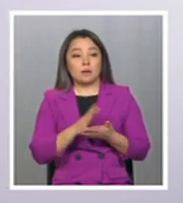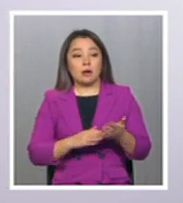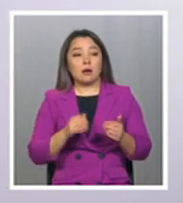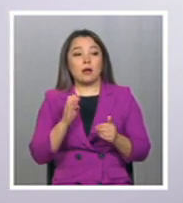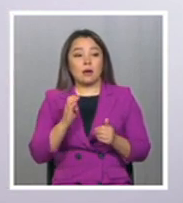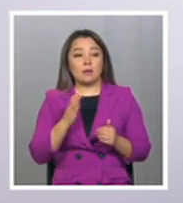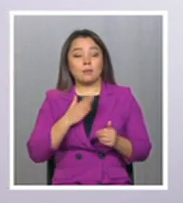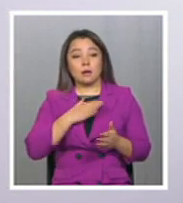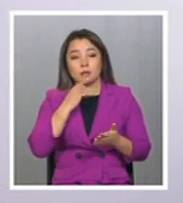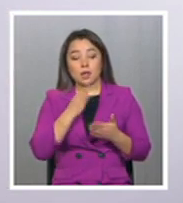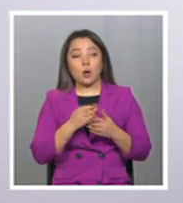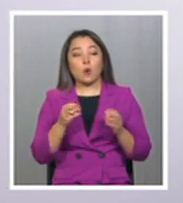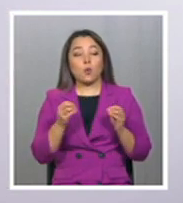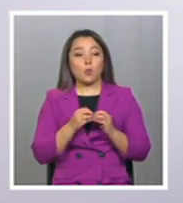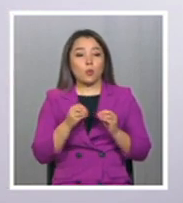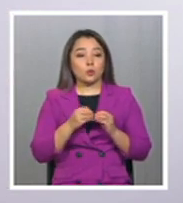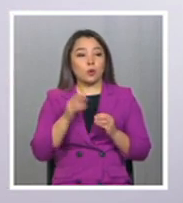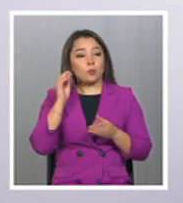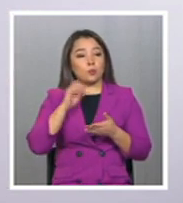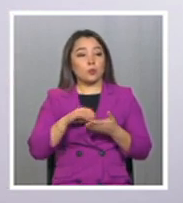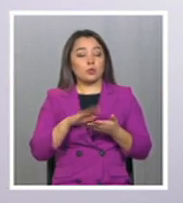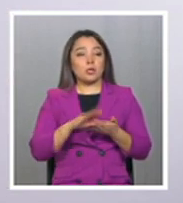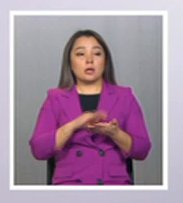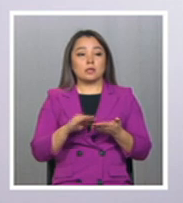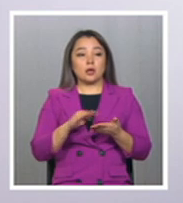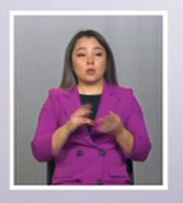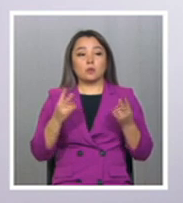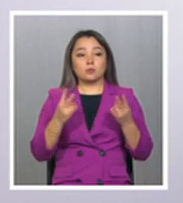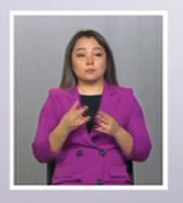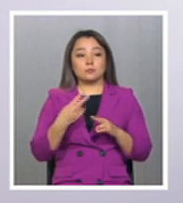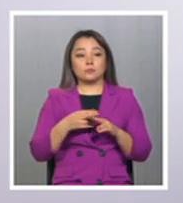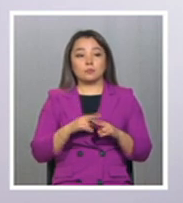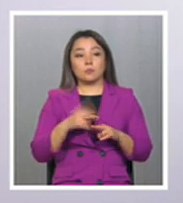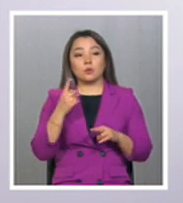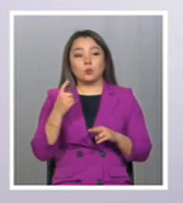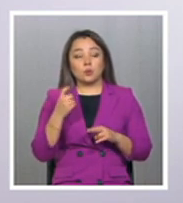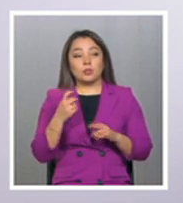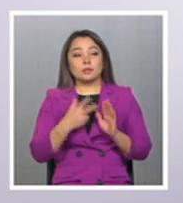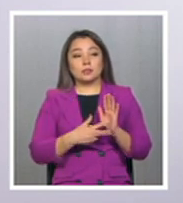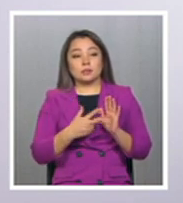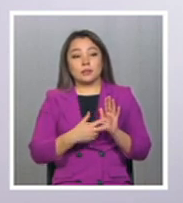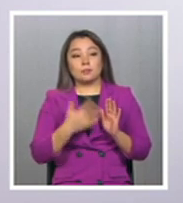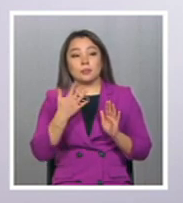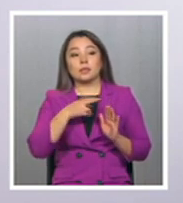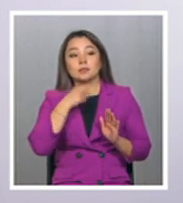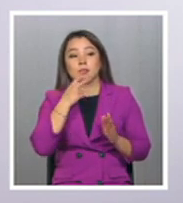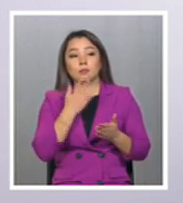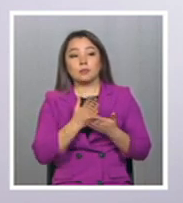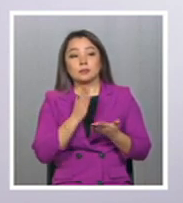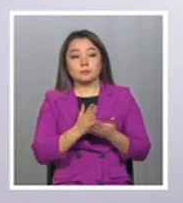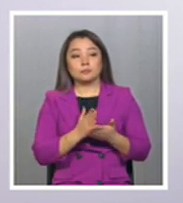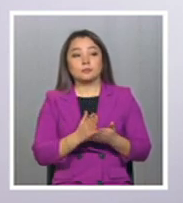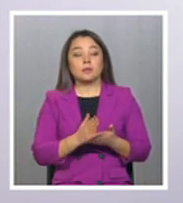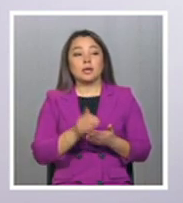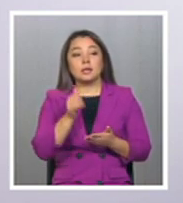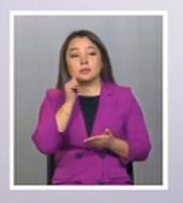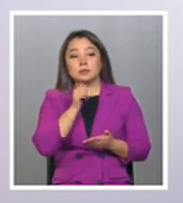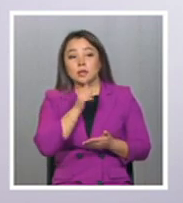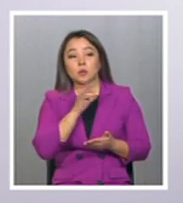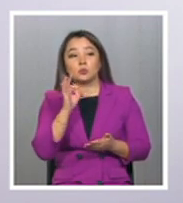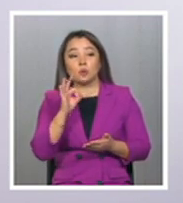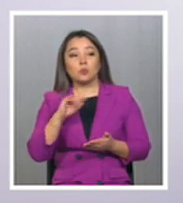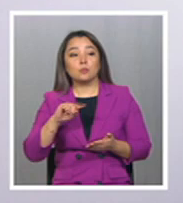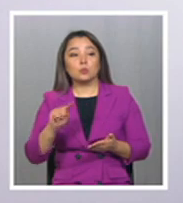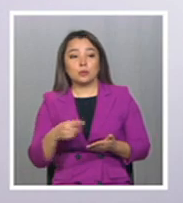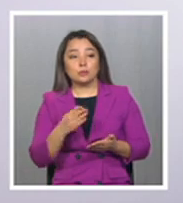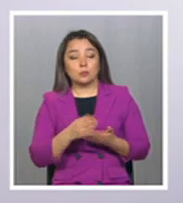біз ондық бөлшекпен жазуымыз керек. Ол үшін қайтадан 100-ден 85-ке назар аударамыз. Оның алдында жасырын 0 бүтін